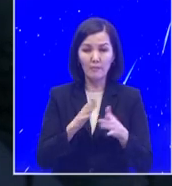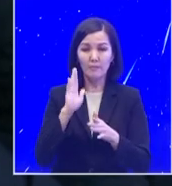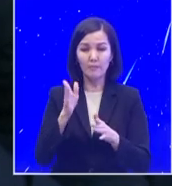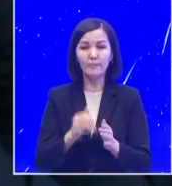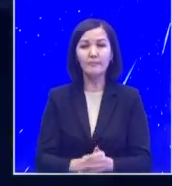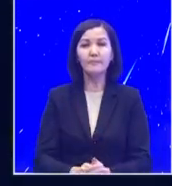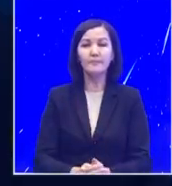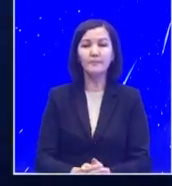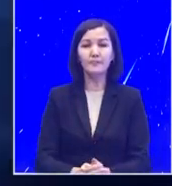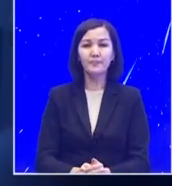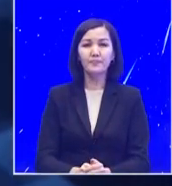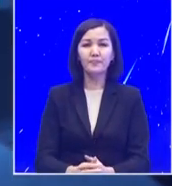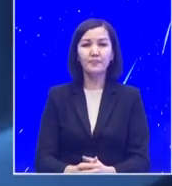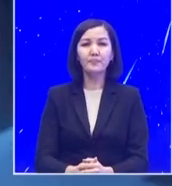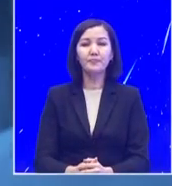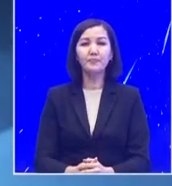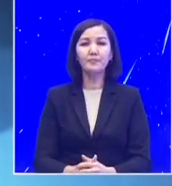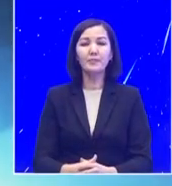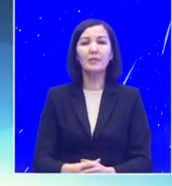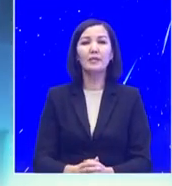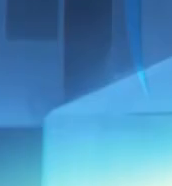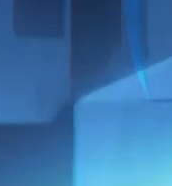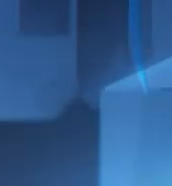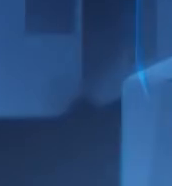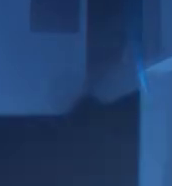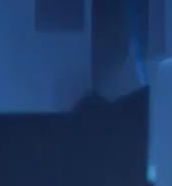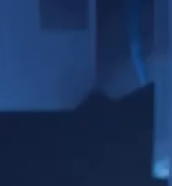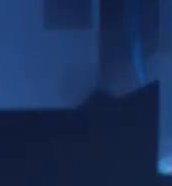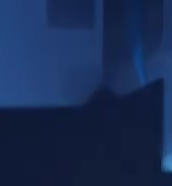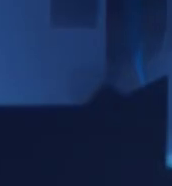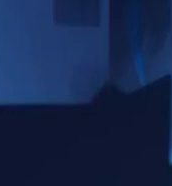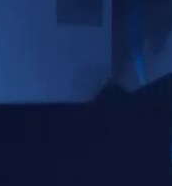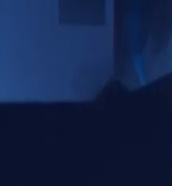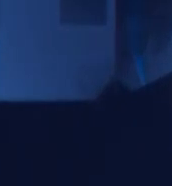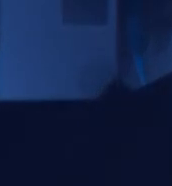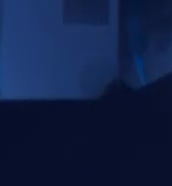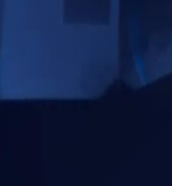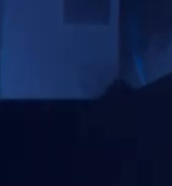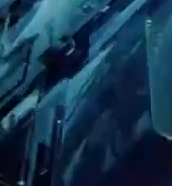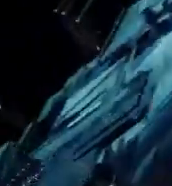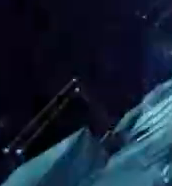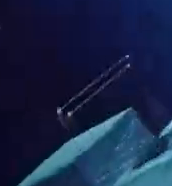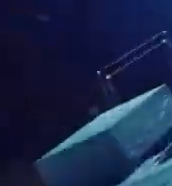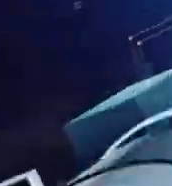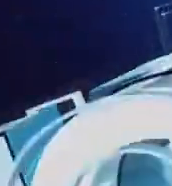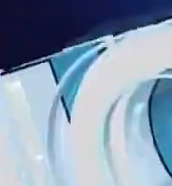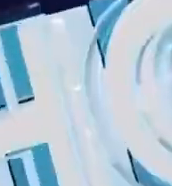возможностей. Азат Джумаханов, Габит Кабдрахман, телекомпания ЖТСУ из Панфиловского района.